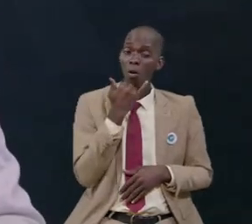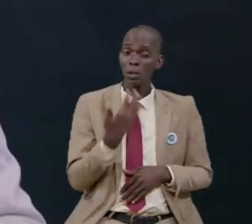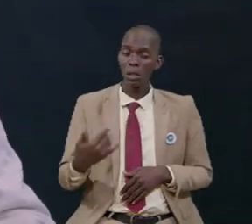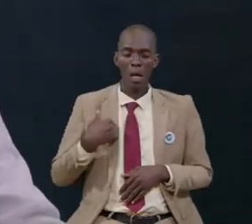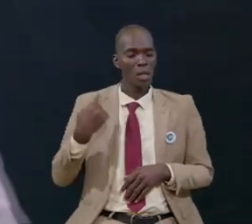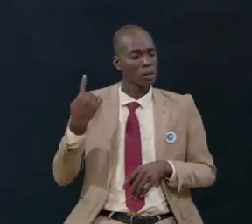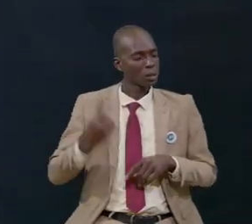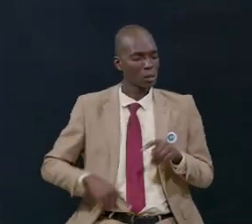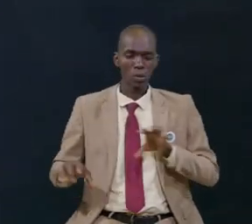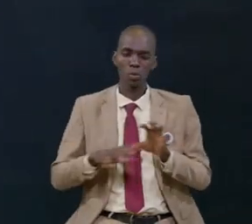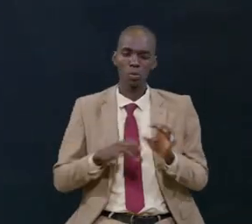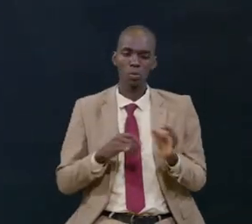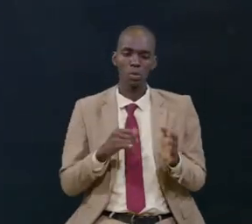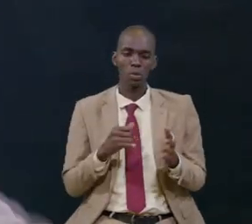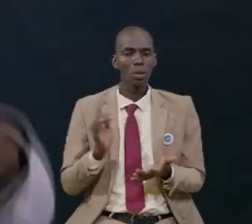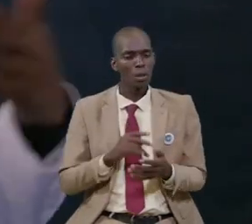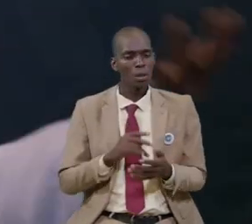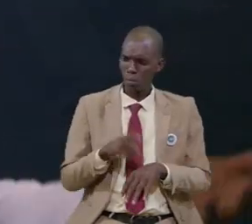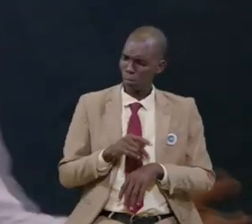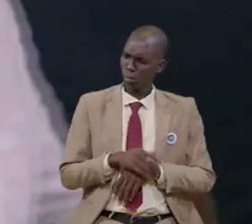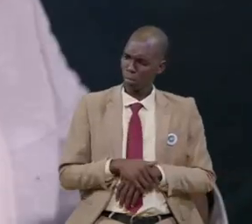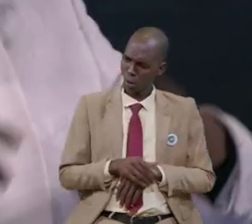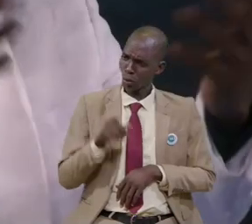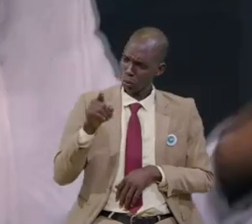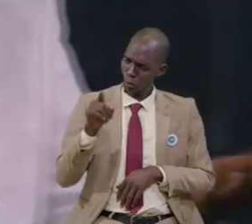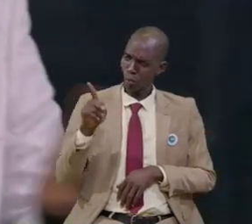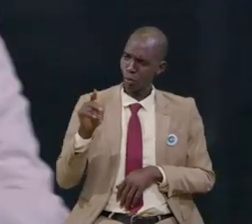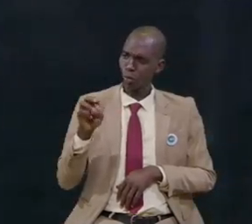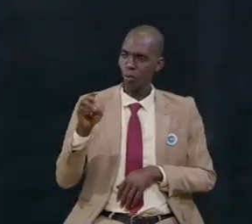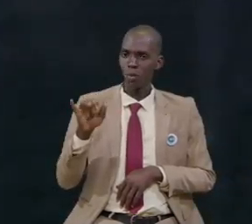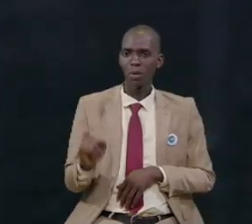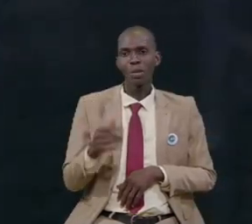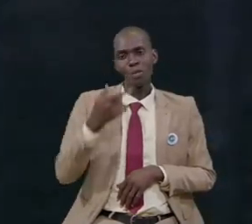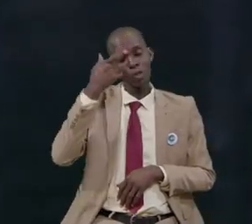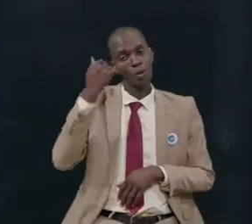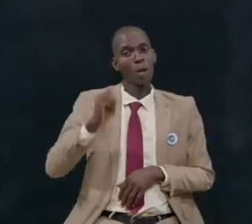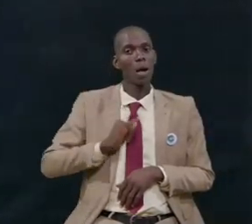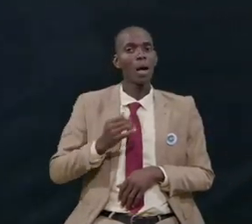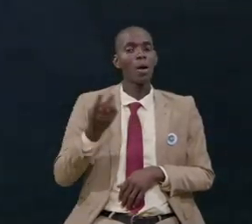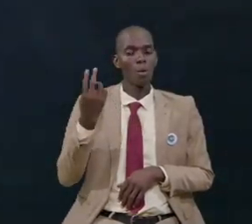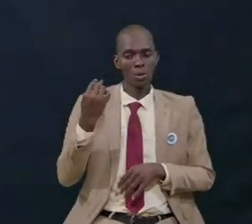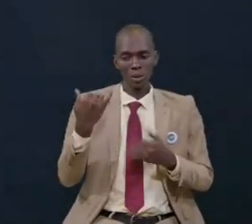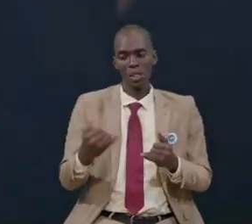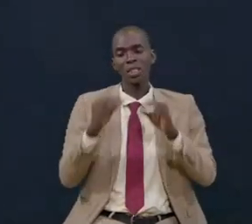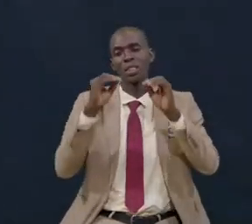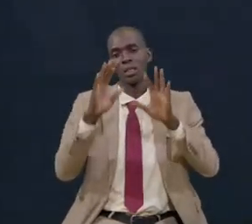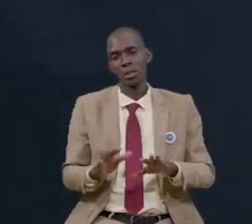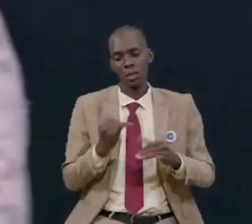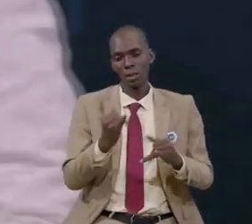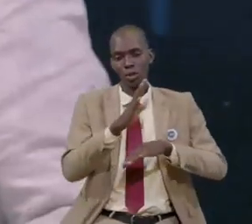je ne peux plus les faire. Il dit que quand monsieur Koumi, parce que maintenant, je suis maintenant enseignant à l'école, et que monsieur